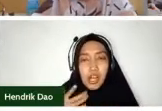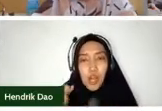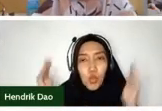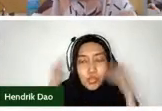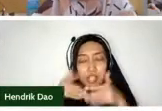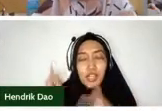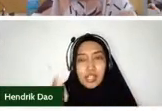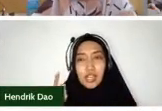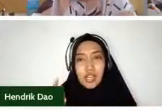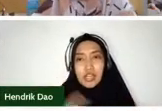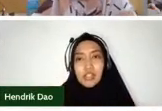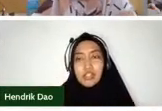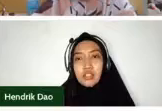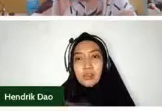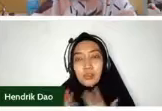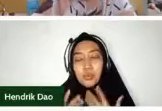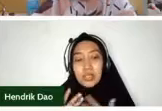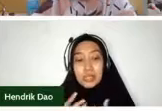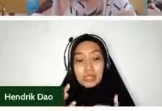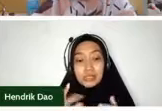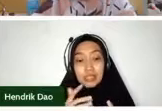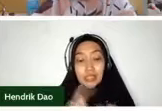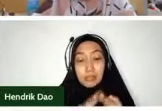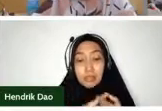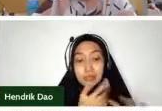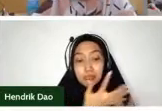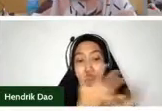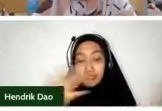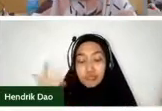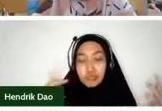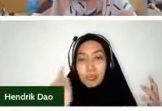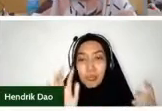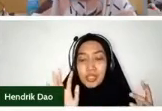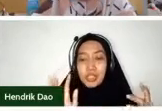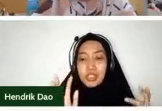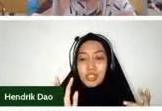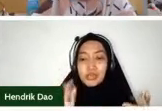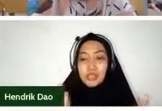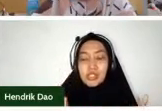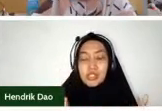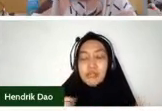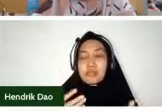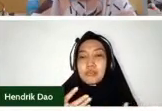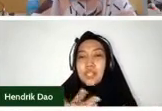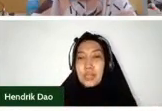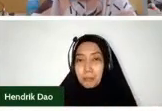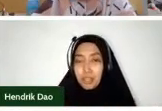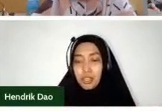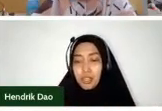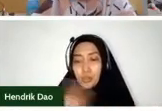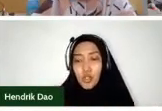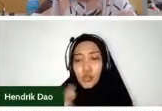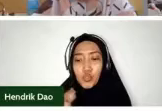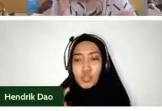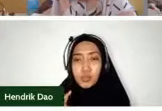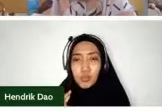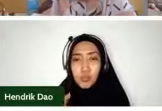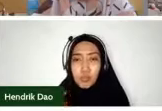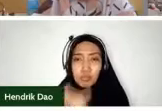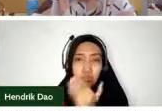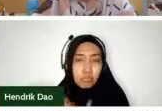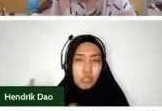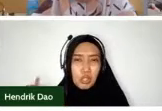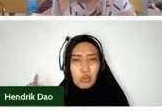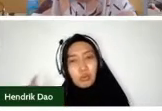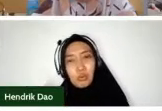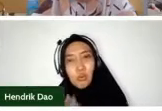lebih bisa daripada orang dewasa. Jadi keberagaman yang ada itu mungkin bisa mengcover kekurangan-kekurangan yang ada. Mungkin salah satunya seperti itu.